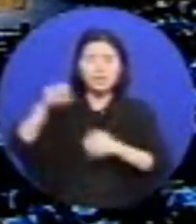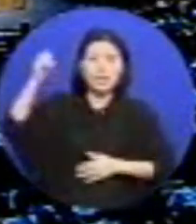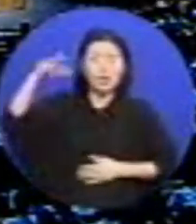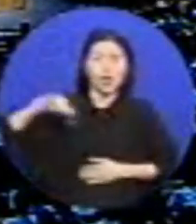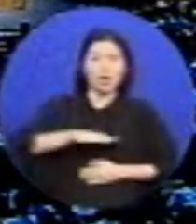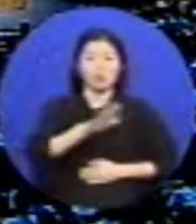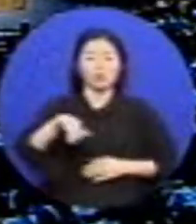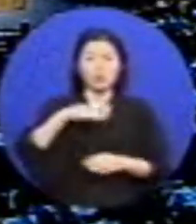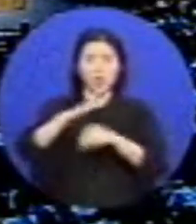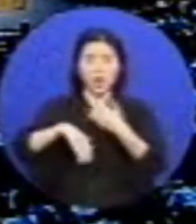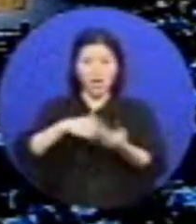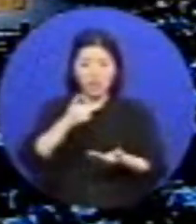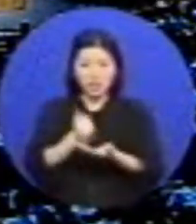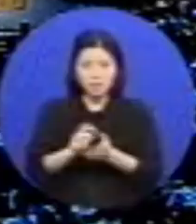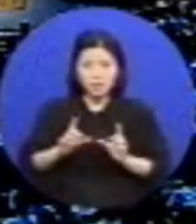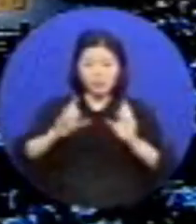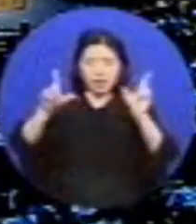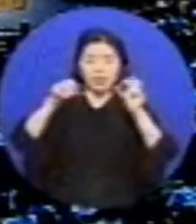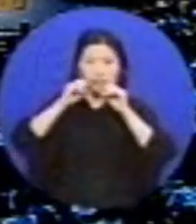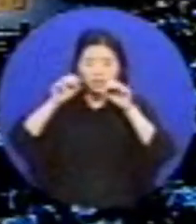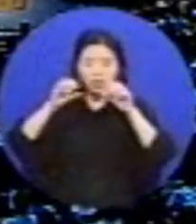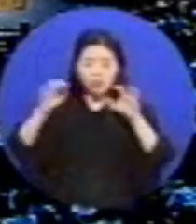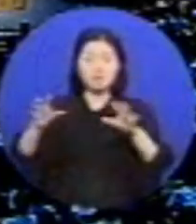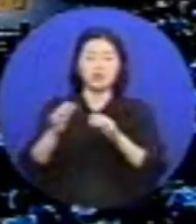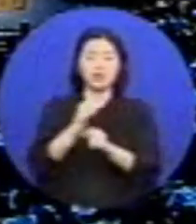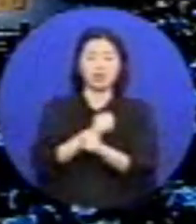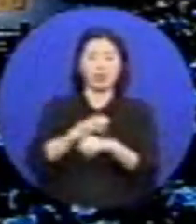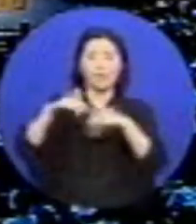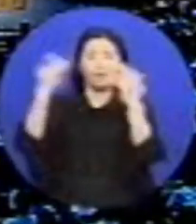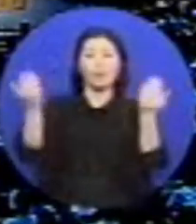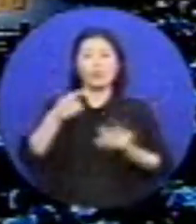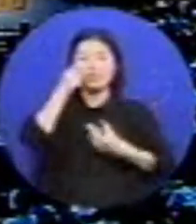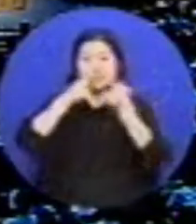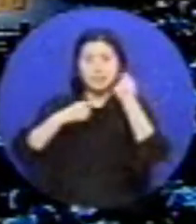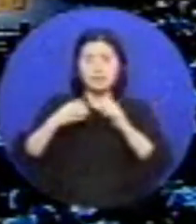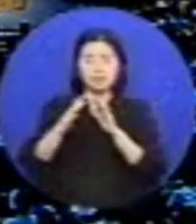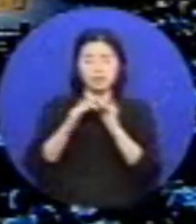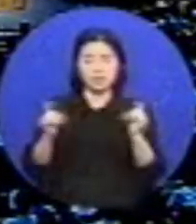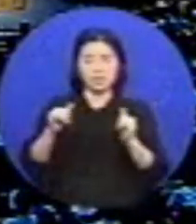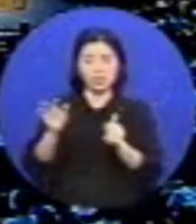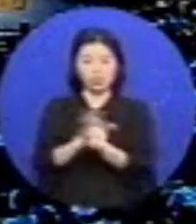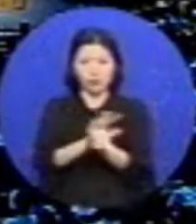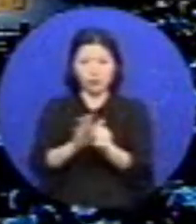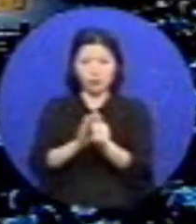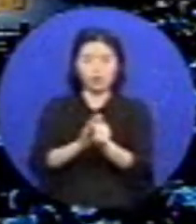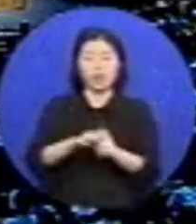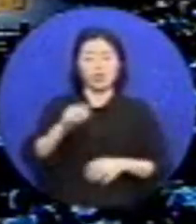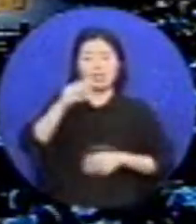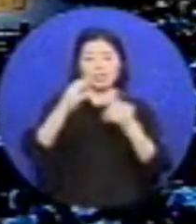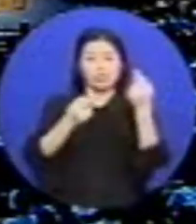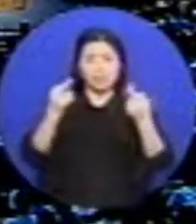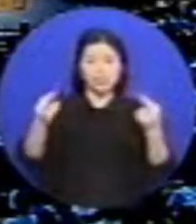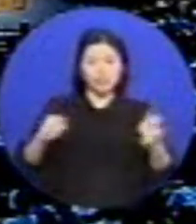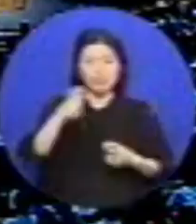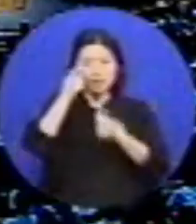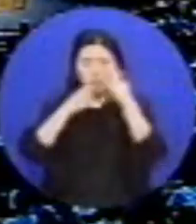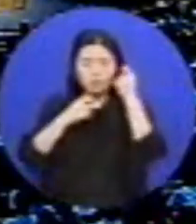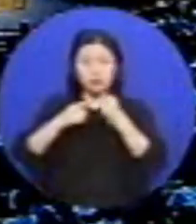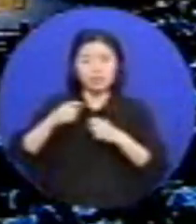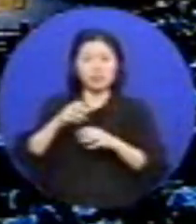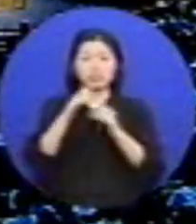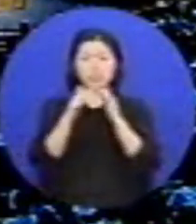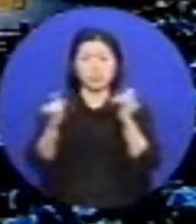우리 하나님의 신원의 날을 전파하며 모든 슬픈 자를 위로하되 무릇 시온에서 슬퍼하는 자에게 화관을